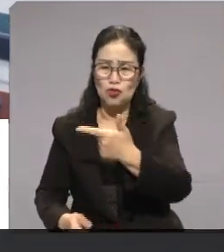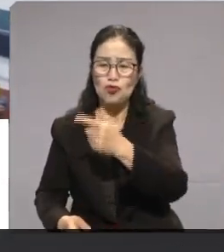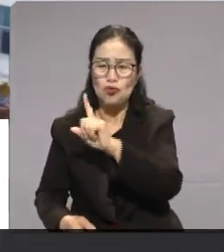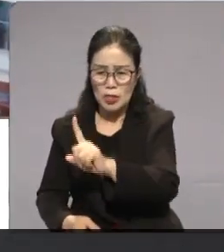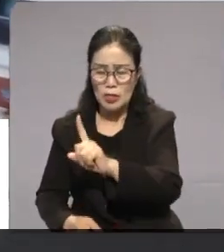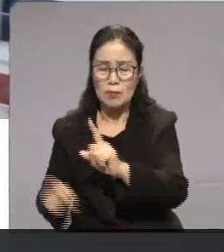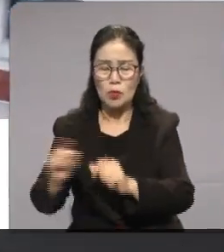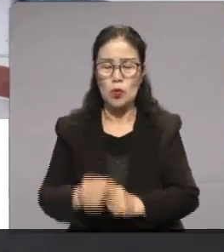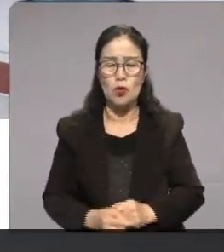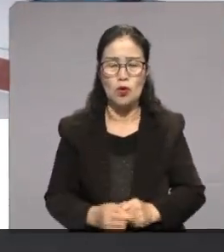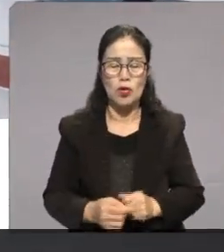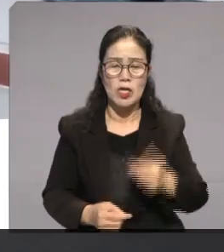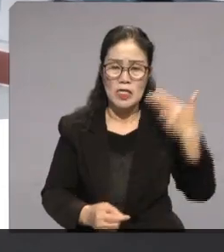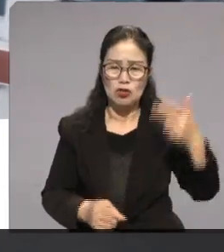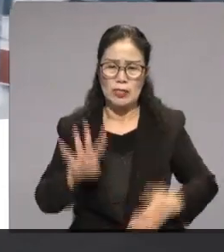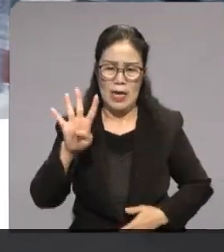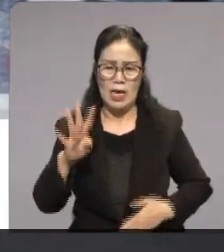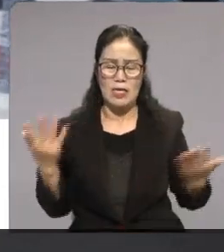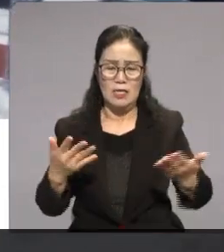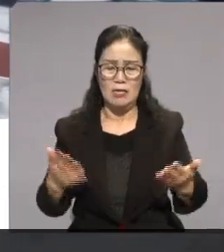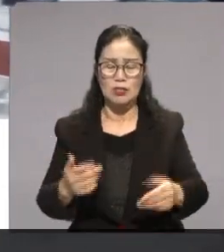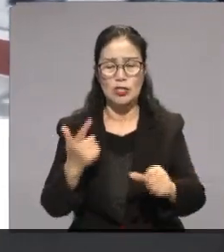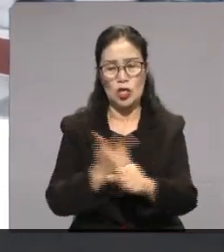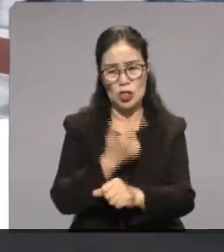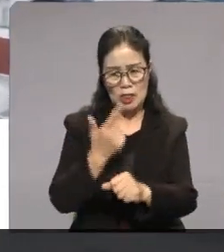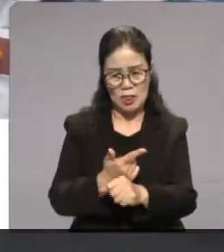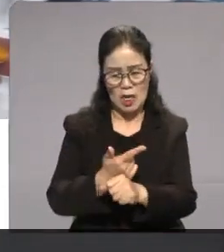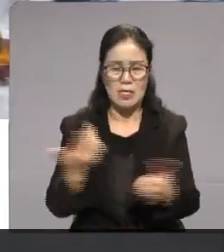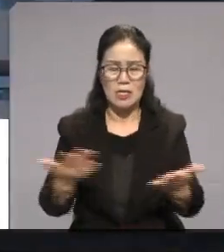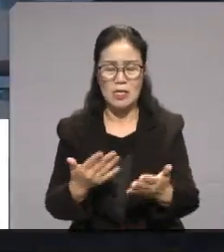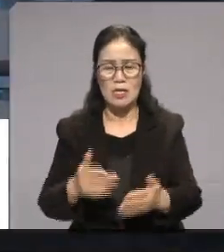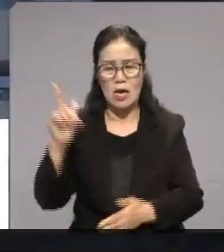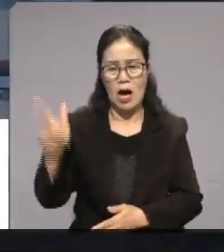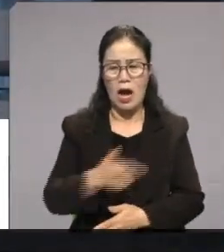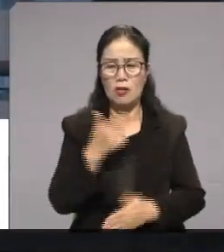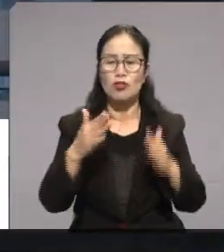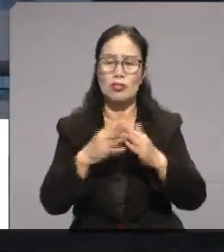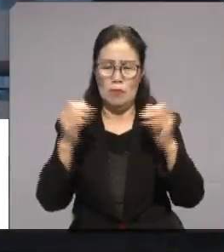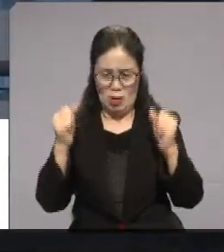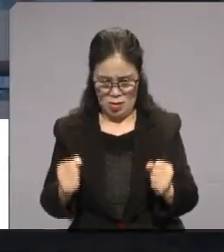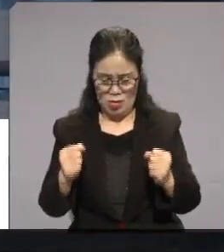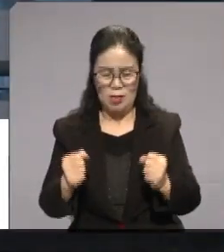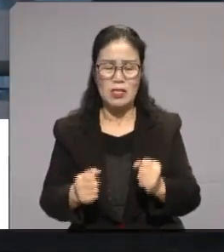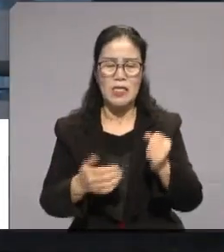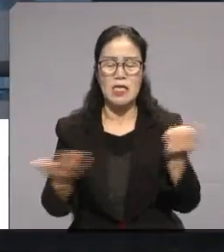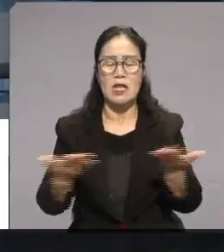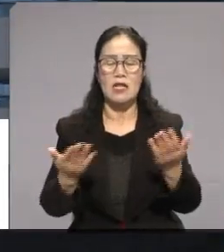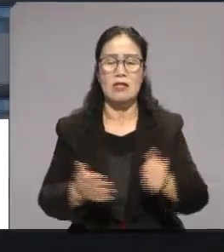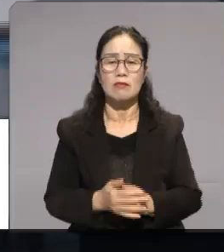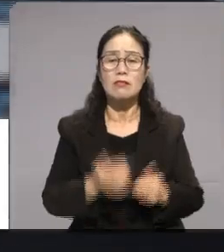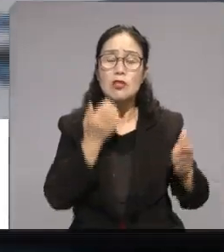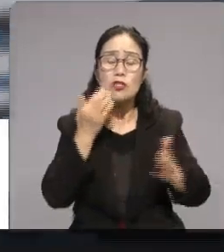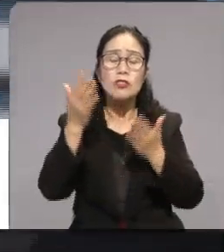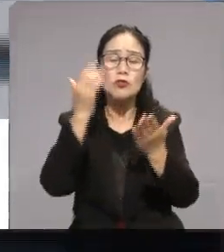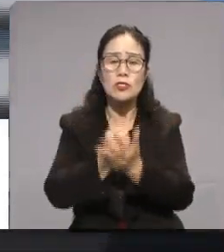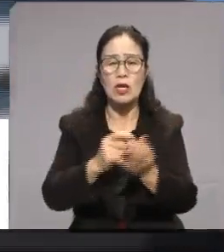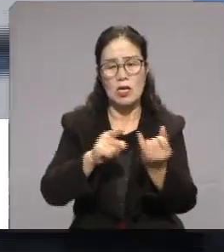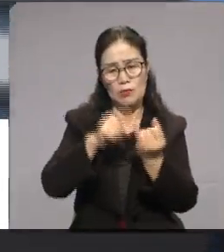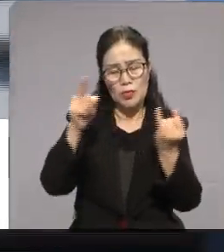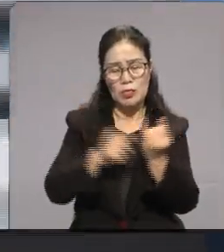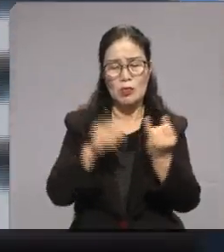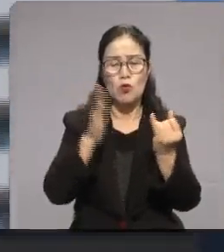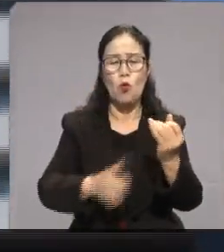근무제는 주 4일 출근 6시간 근무 1일 재택 근무를 뜻하는 것으로 김동현 도지사는 최근 임신기